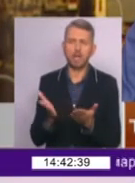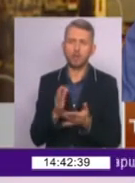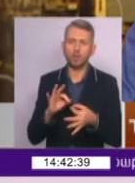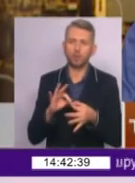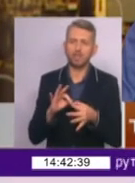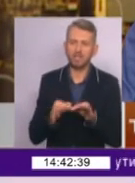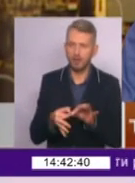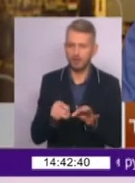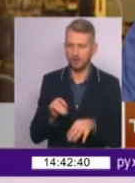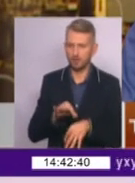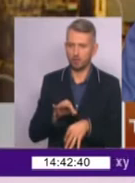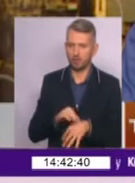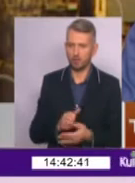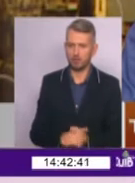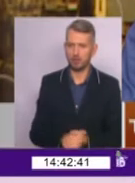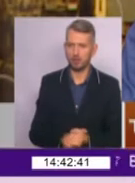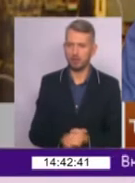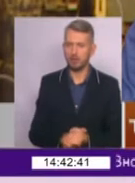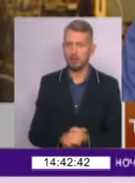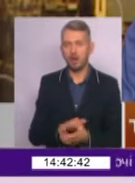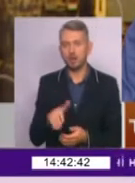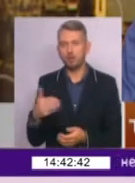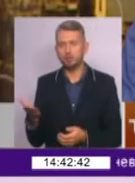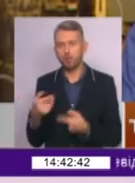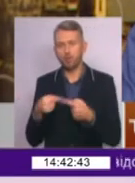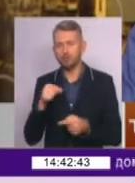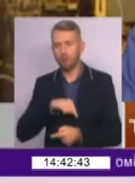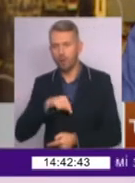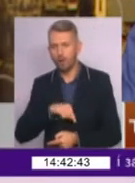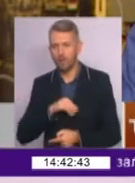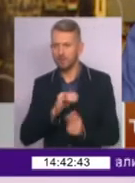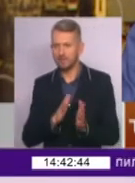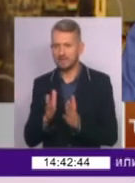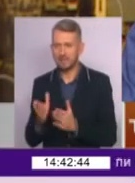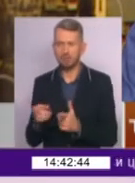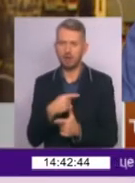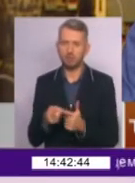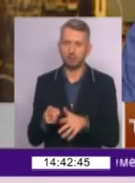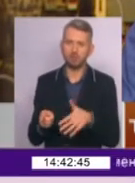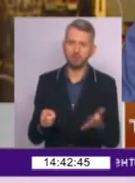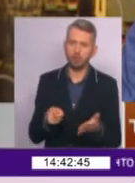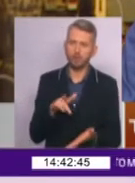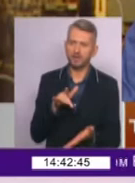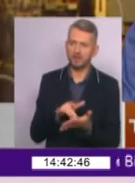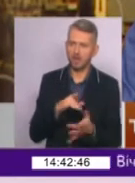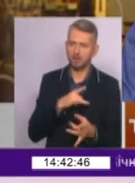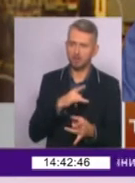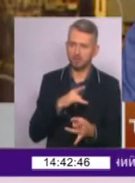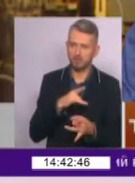ускладнення цієї хвороби з боку інших органів і систем або з боку центральної нервової